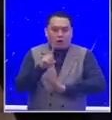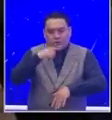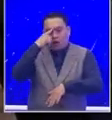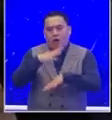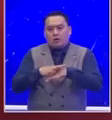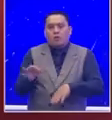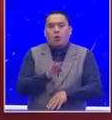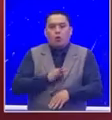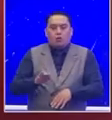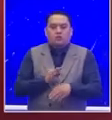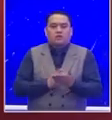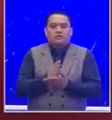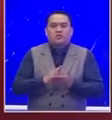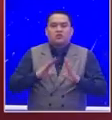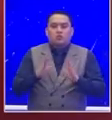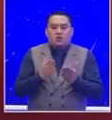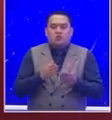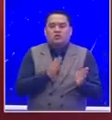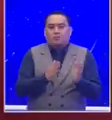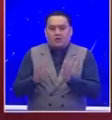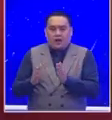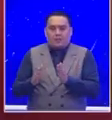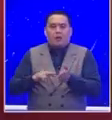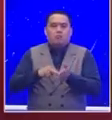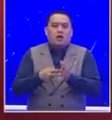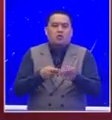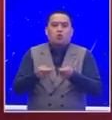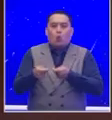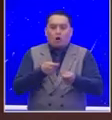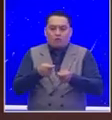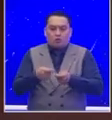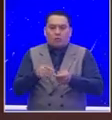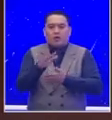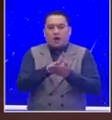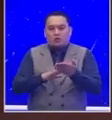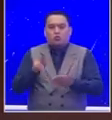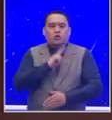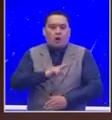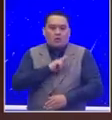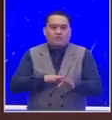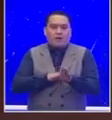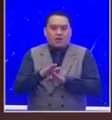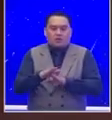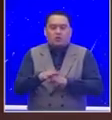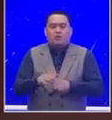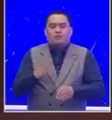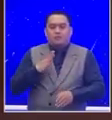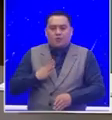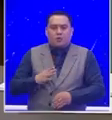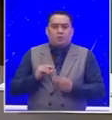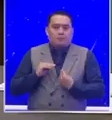Кабаталова, общественно-политическая ситуация в регионе стабильная. В планах руководства области продолжить работу по реализации антикризисных